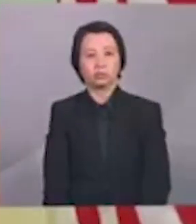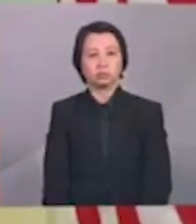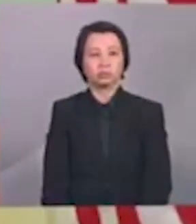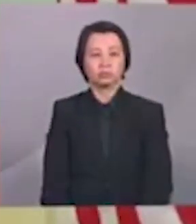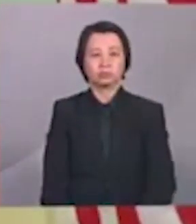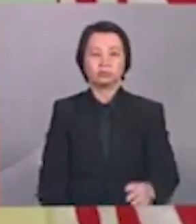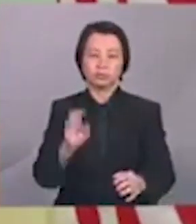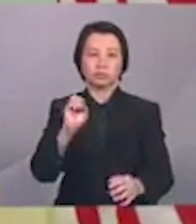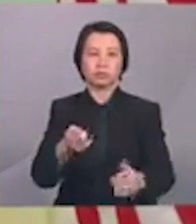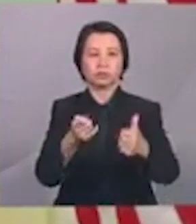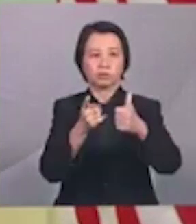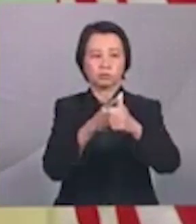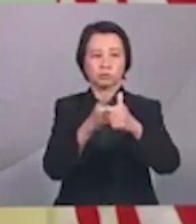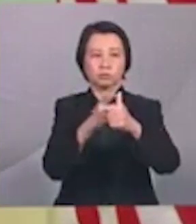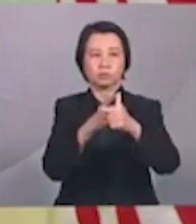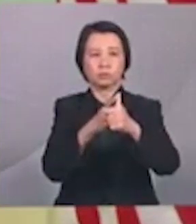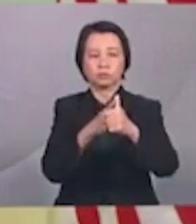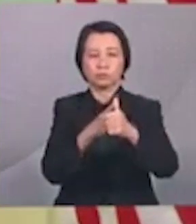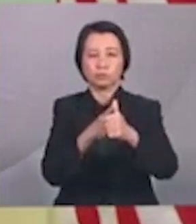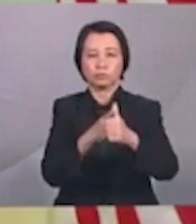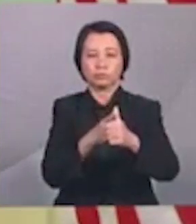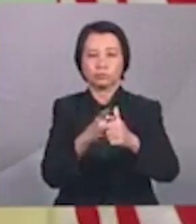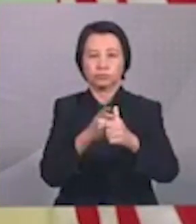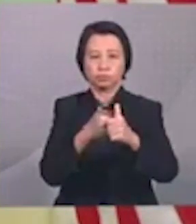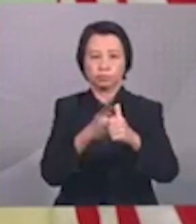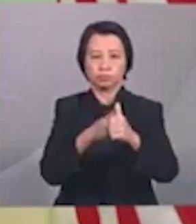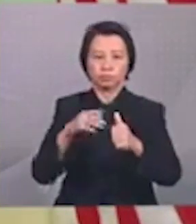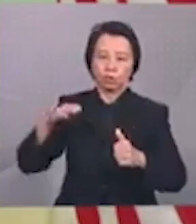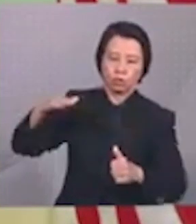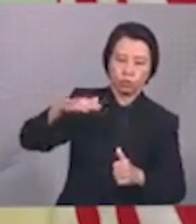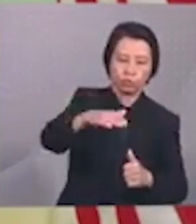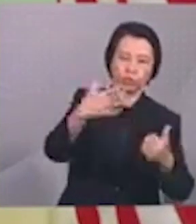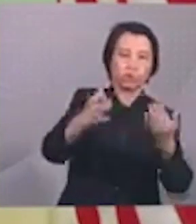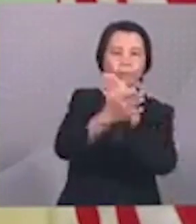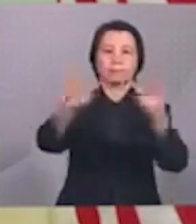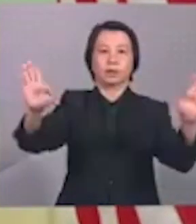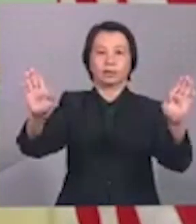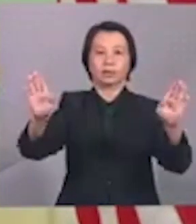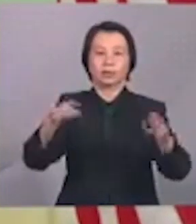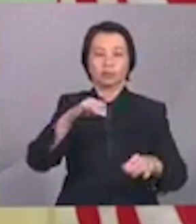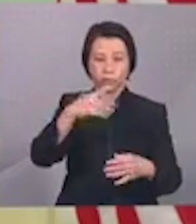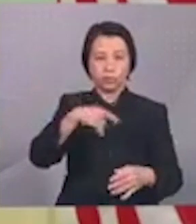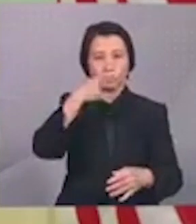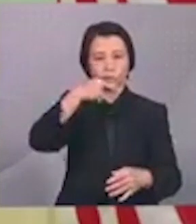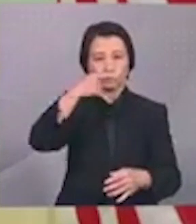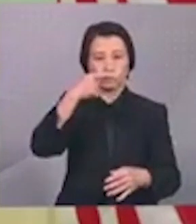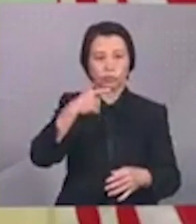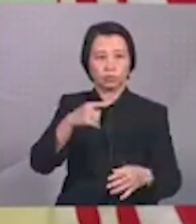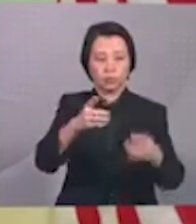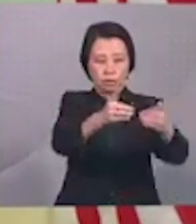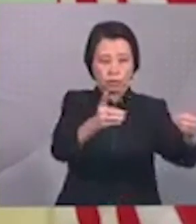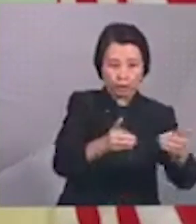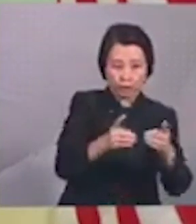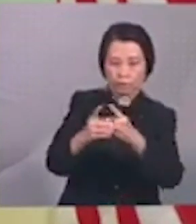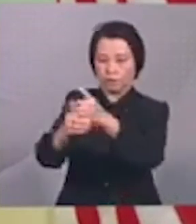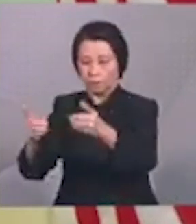Yang pertamanya, dari segi pergerakan sudah pun dibebaskan. Saya dah sebutkan antara daerah hingga